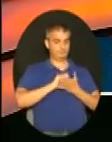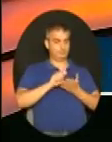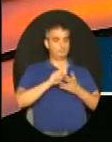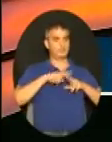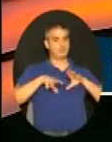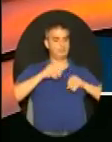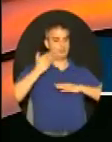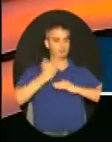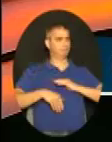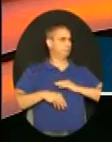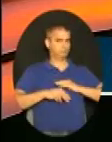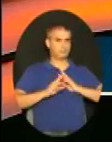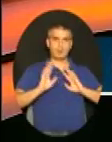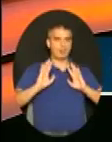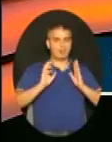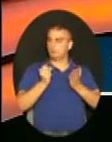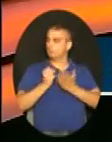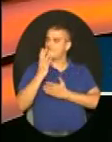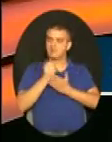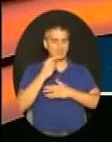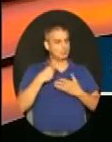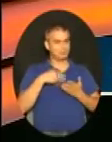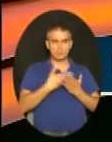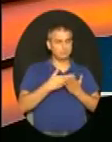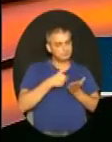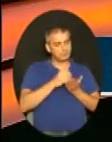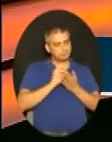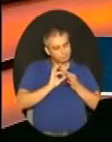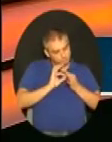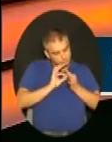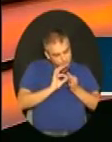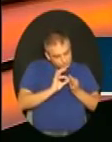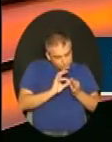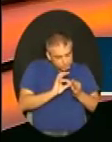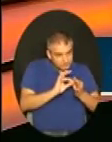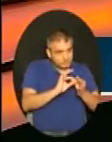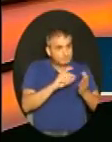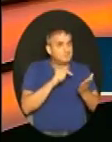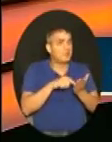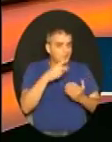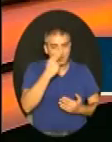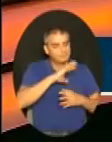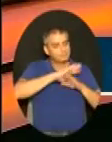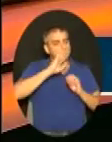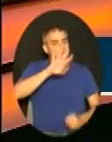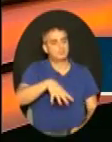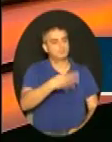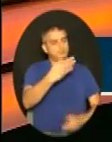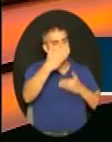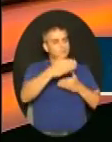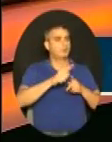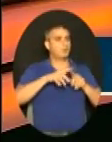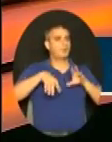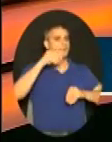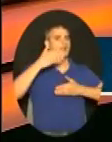שלו אחרי הבחירות, הוא לא מפטר את היועצים שלו, ממשיכים איתו מכאן והלאה, כי בעצם הם רואים את כל 4 שנים כמערכת בחירות